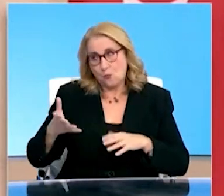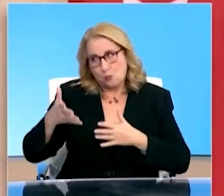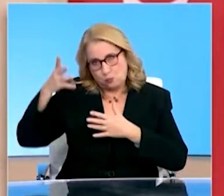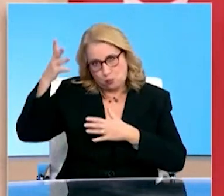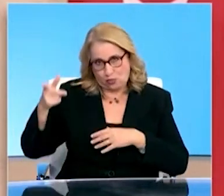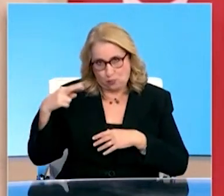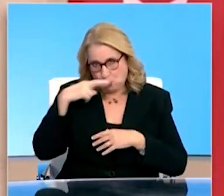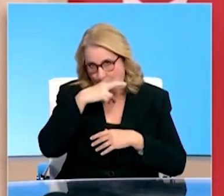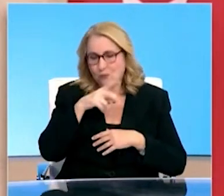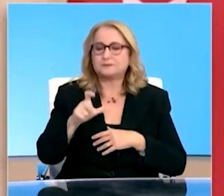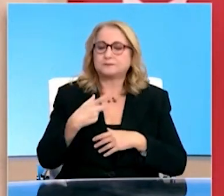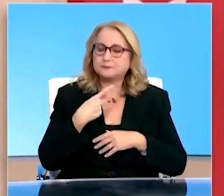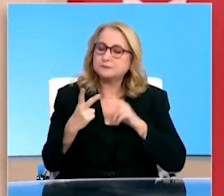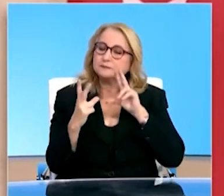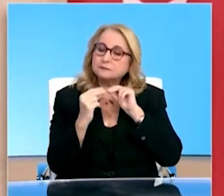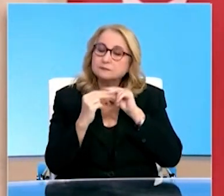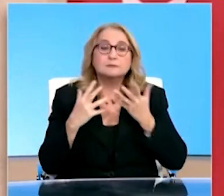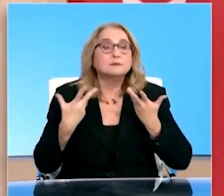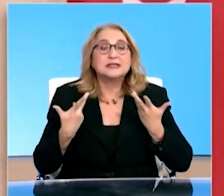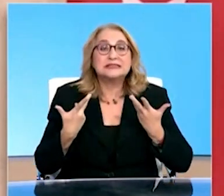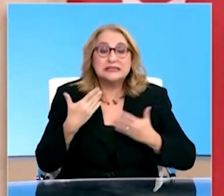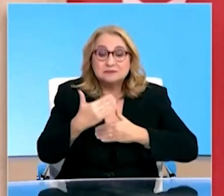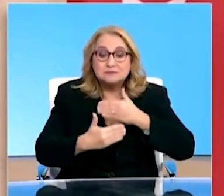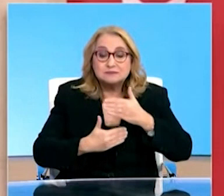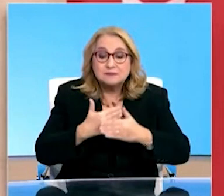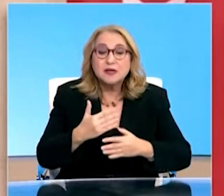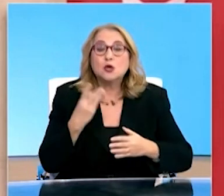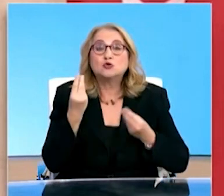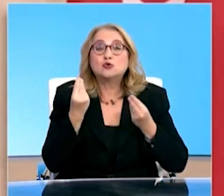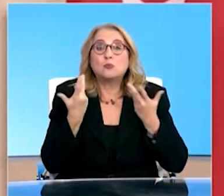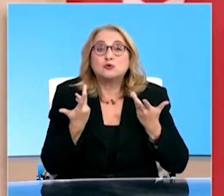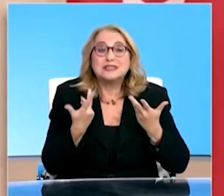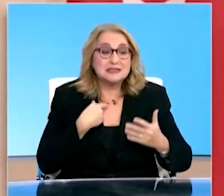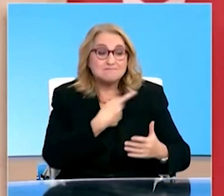συζητήσαμε για τα βήματα που θα μπορούν να γίνουν για την ανάπτυξη της συνεργασίας μας.